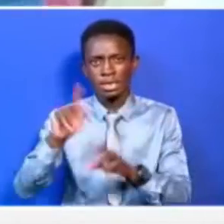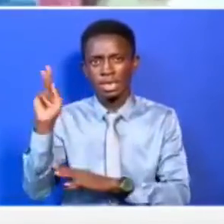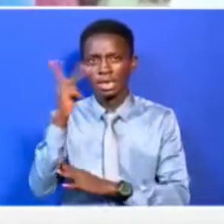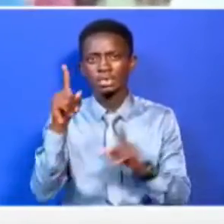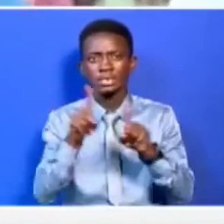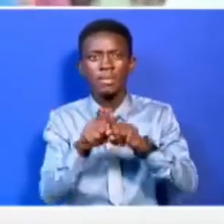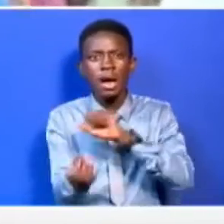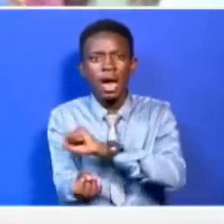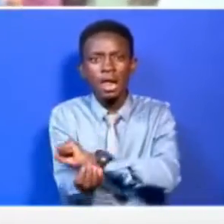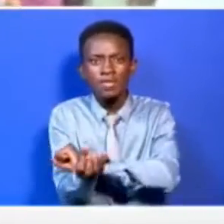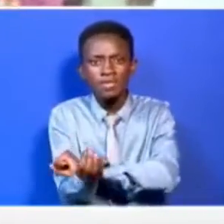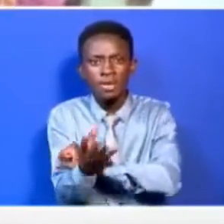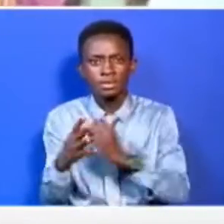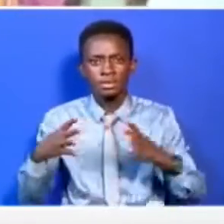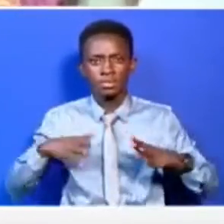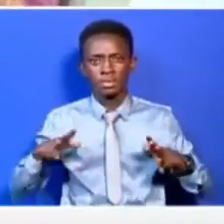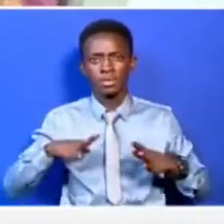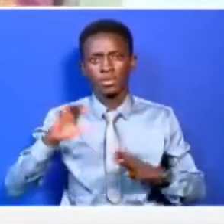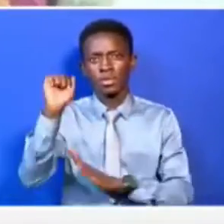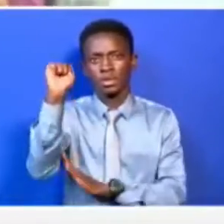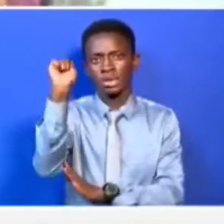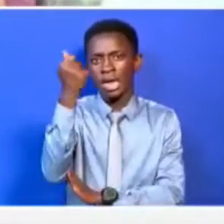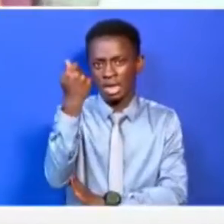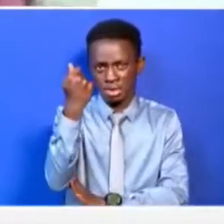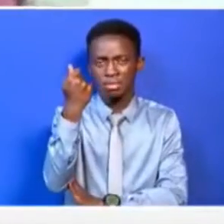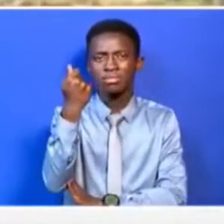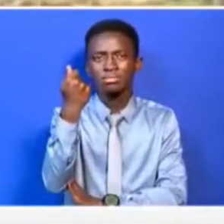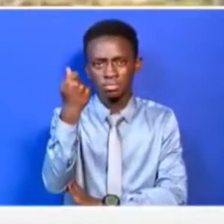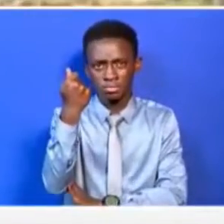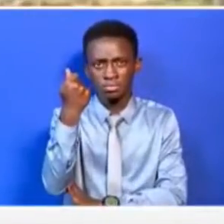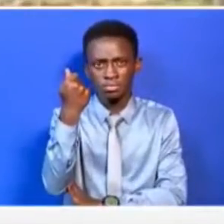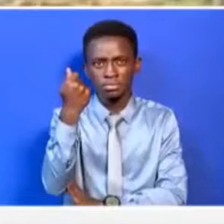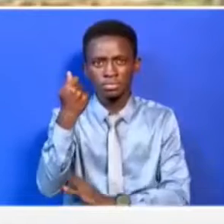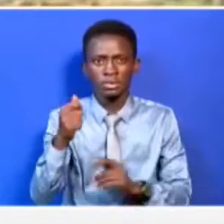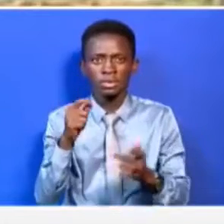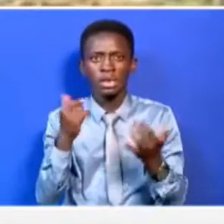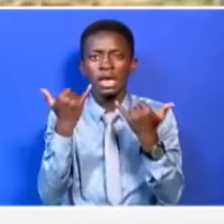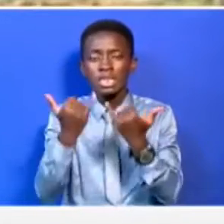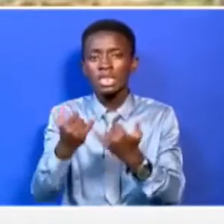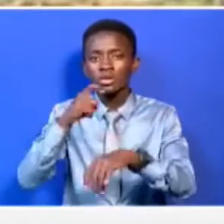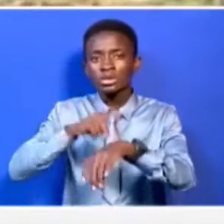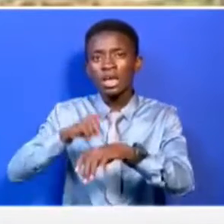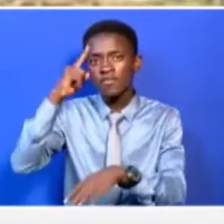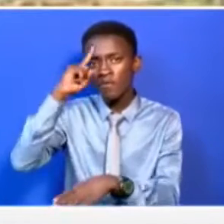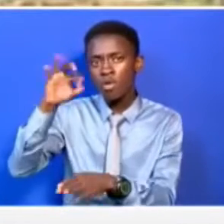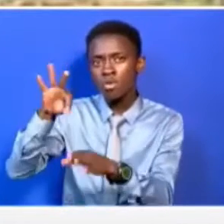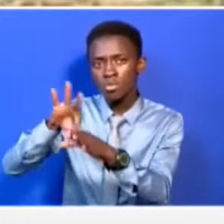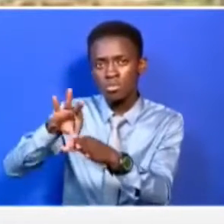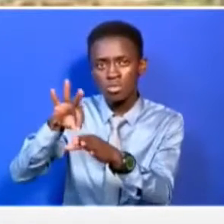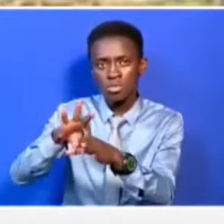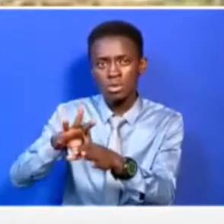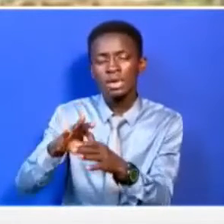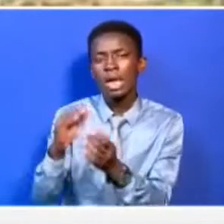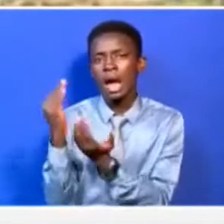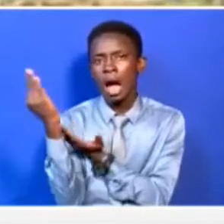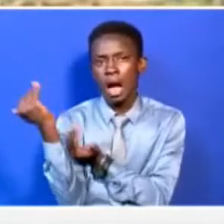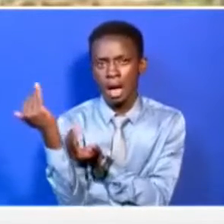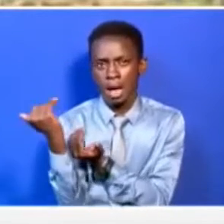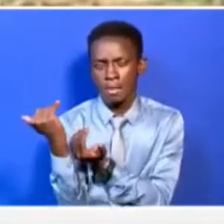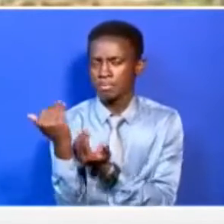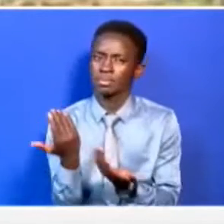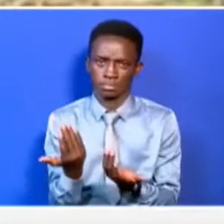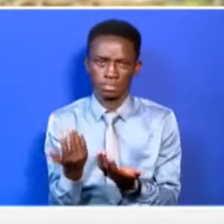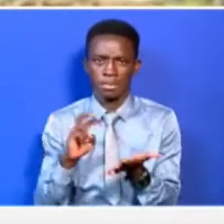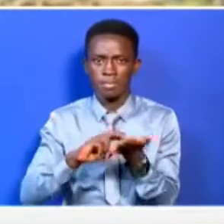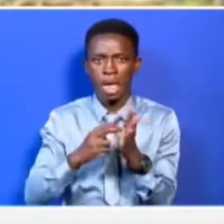wa Kenya kudumisha amani tunapoelekea kwenye uchaguzi mkuu. Kwamba wakati wa uchaguzi huwa unakuja na